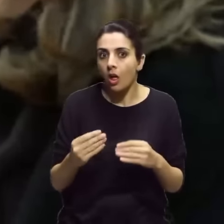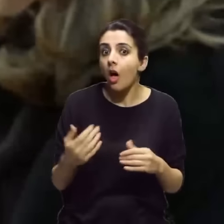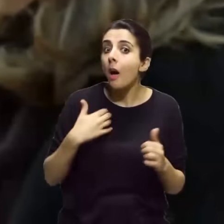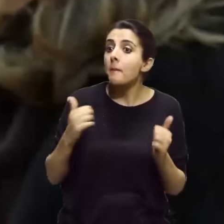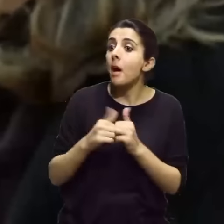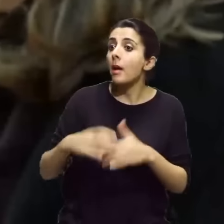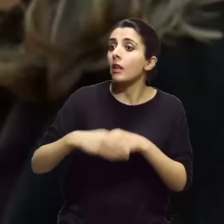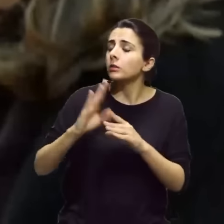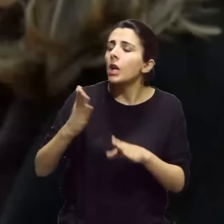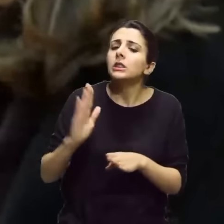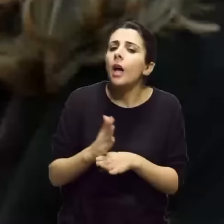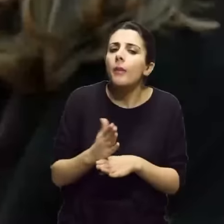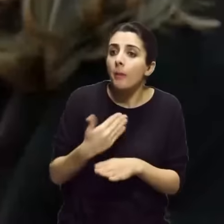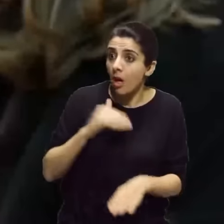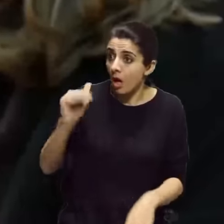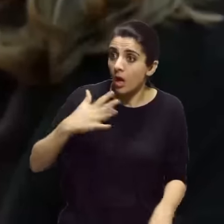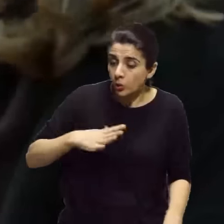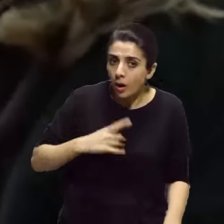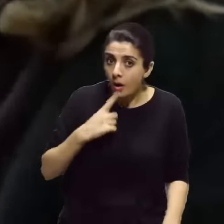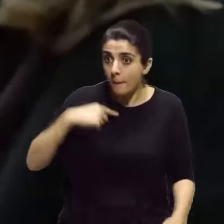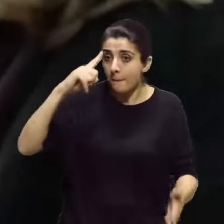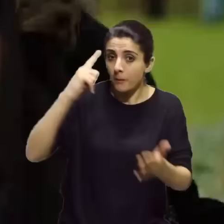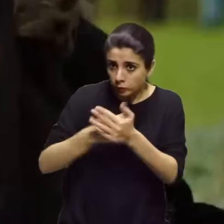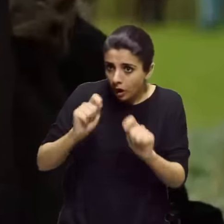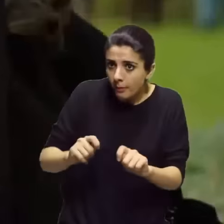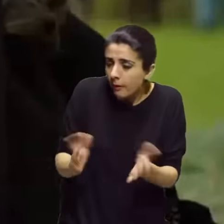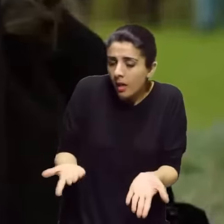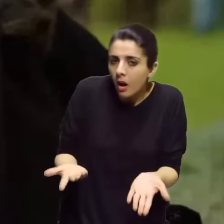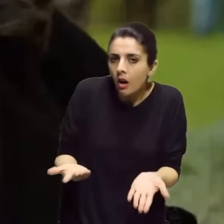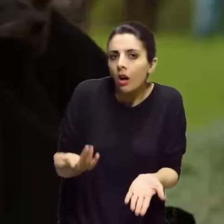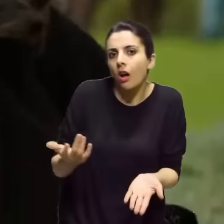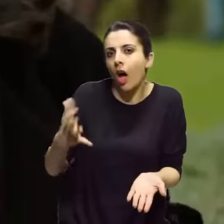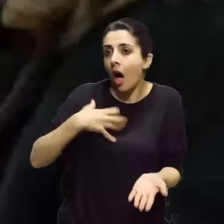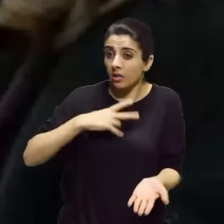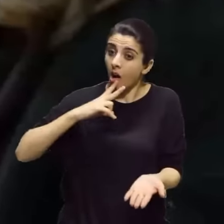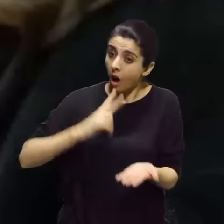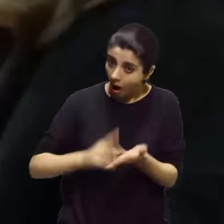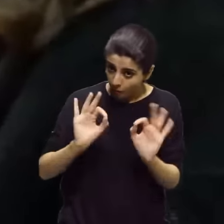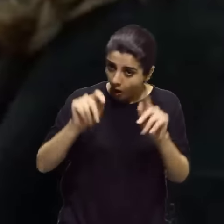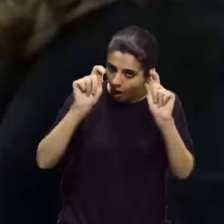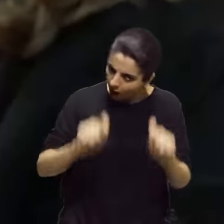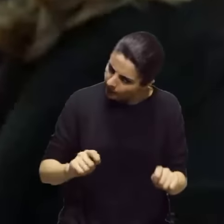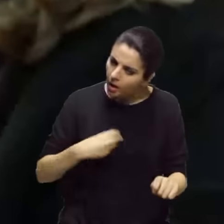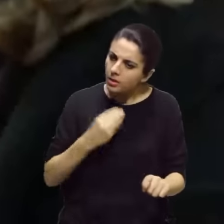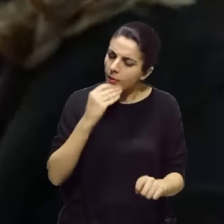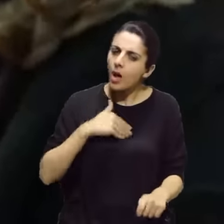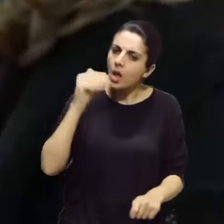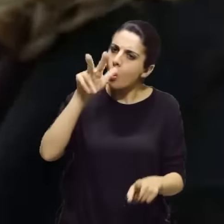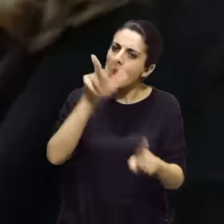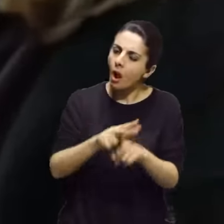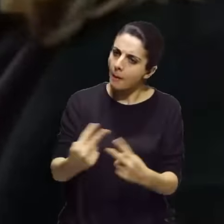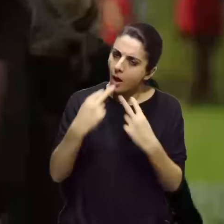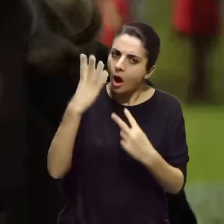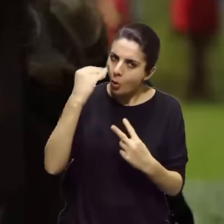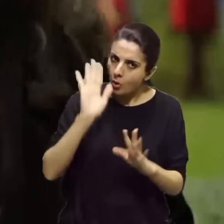neden biriyle tanıştırıyor ki? Ben ondan böyle bir şey mi istedim? Başvuruda mı bulundum ona? Madem kendi başına böyle bir şey kalkıştı, ben de o yemeğe gideceğim. Görecek